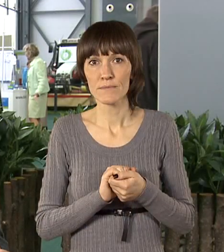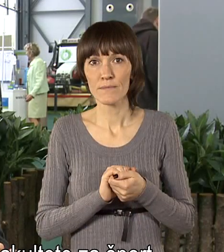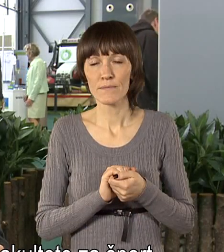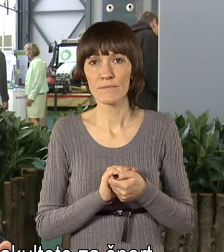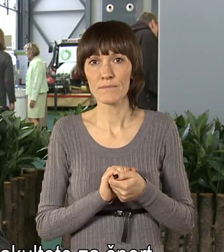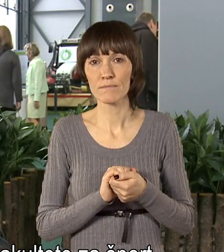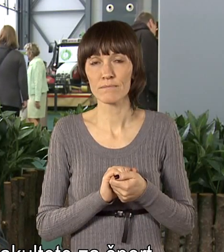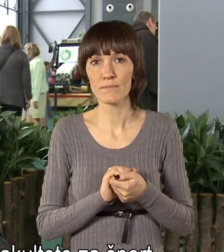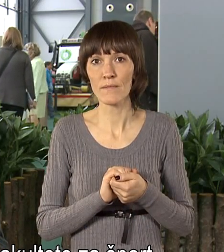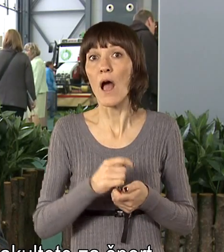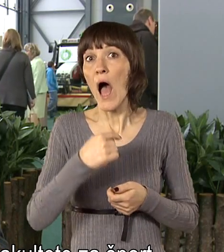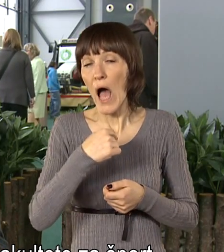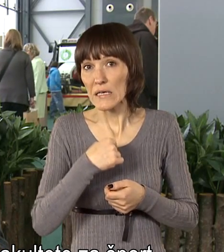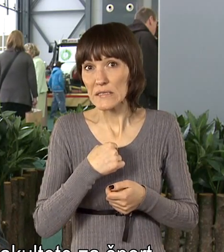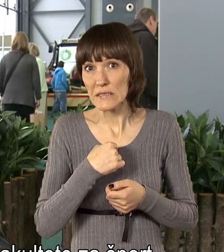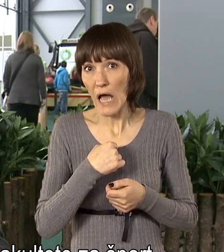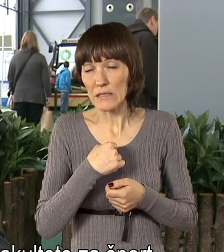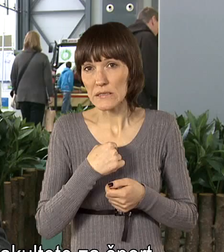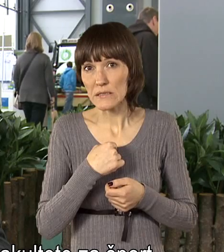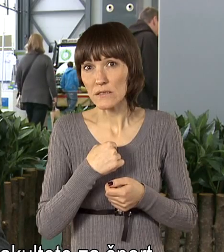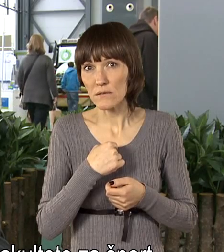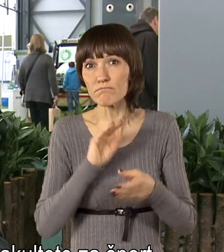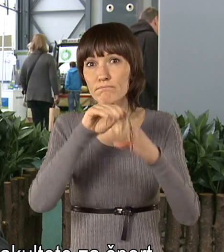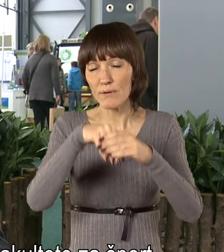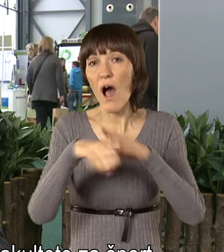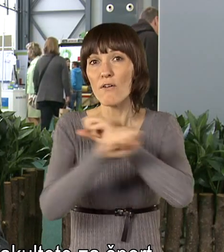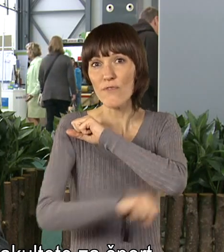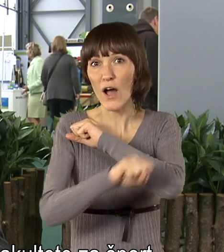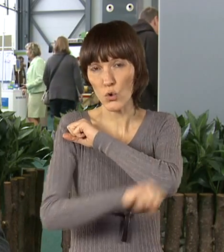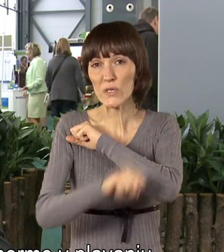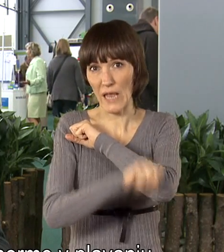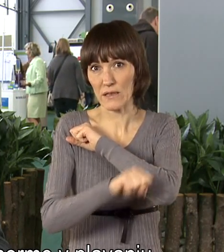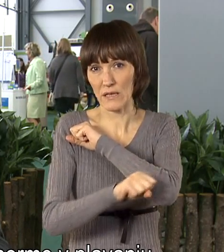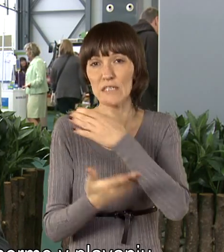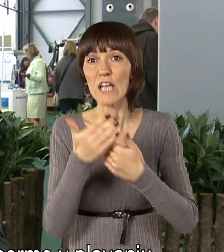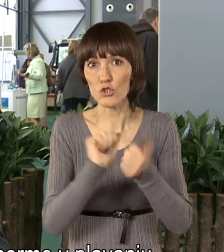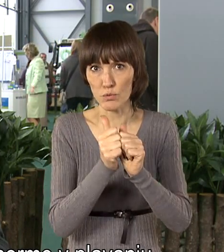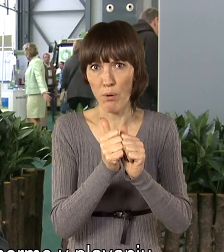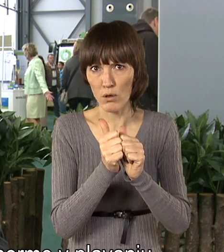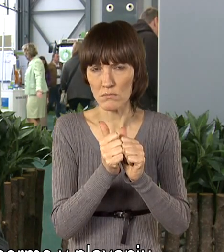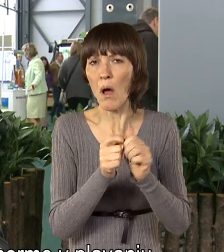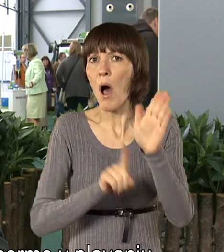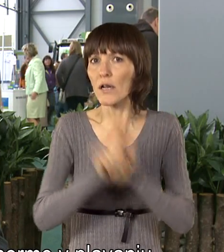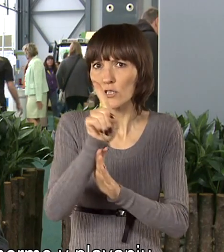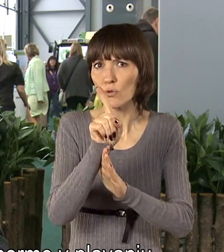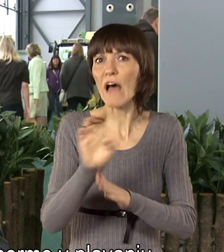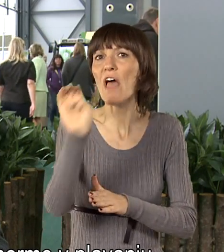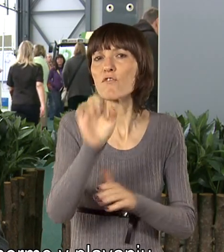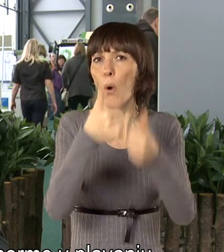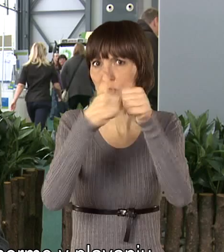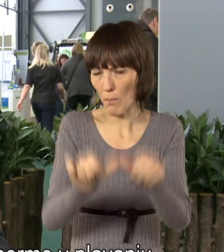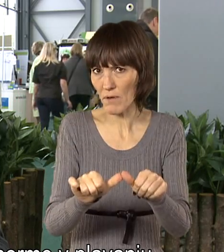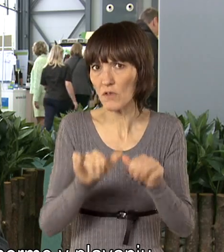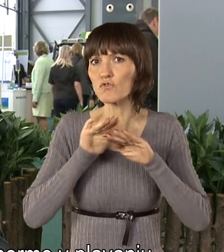Svojo zgodovino z fakultete za šport, recimo sem bil temu dosti športen in sem hitro dosegel norme v plavanju za